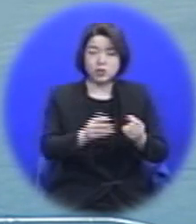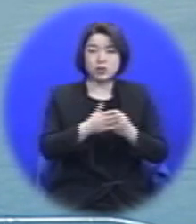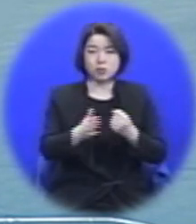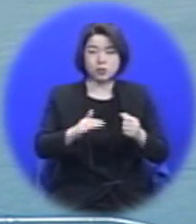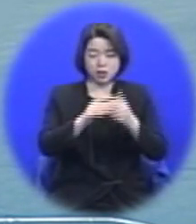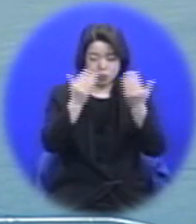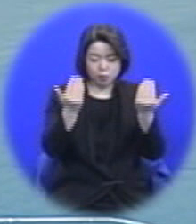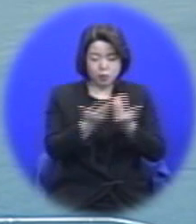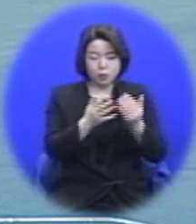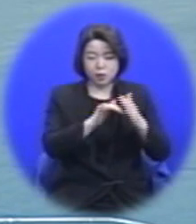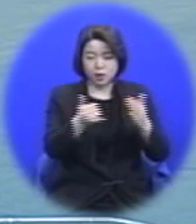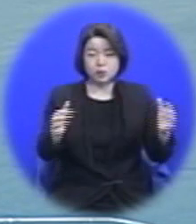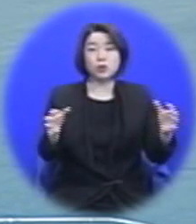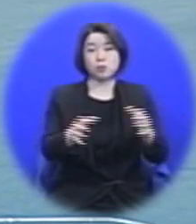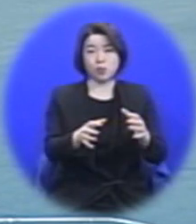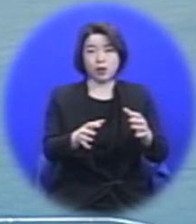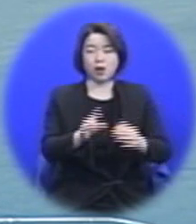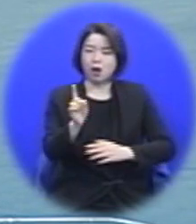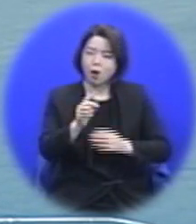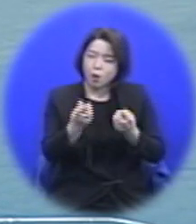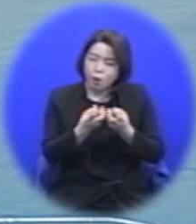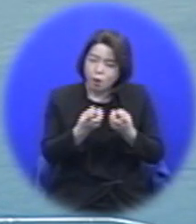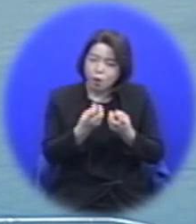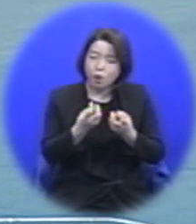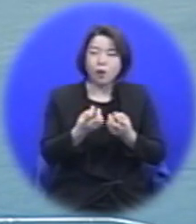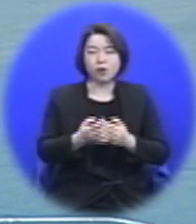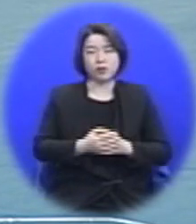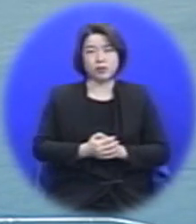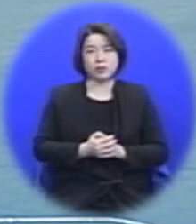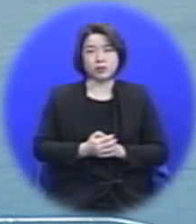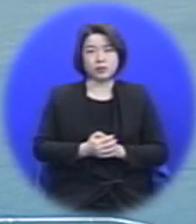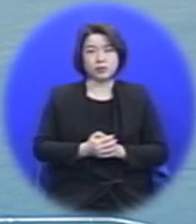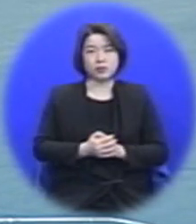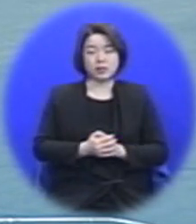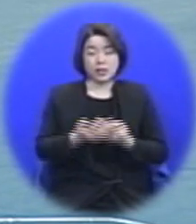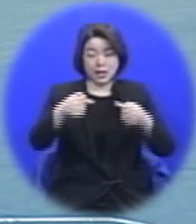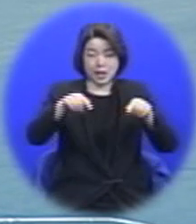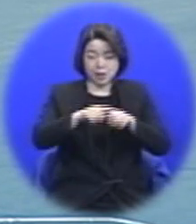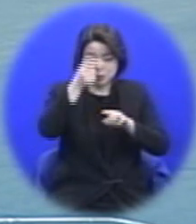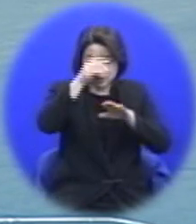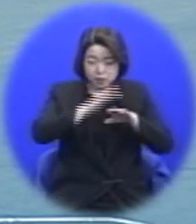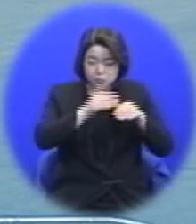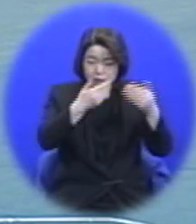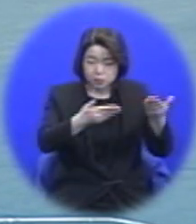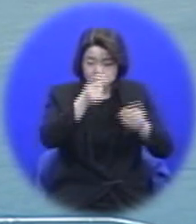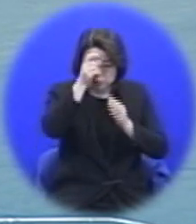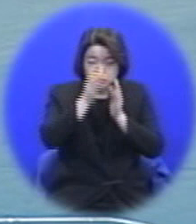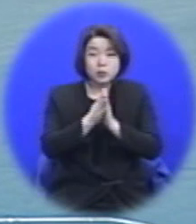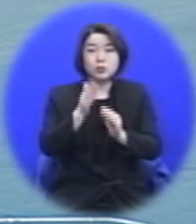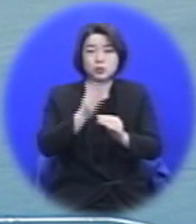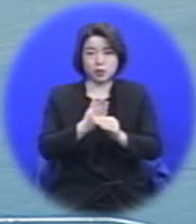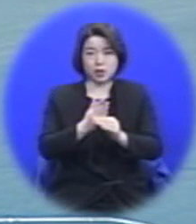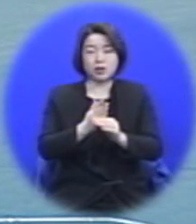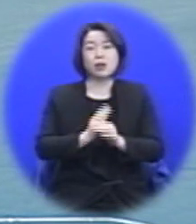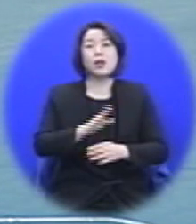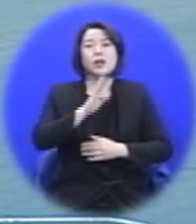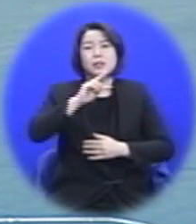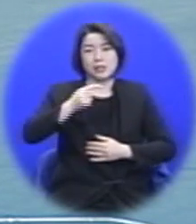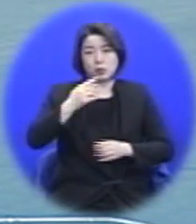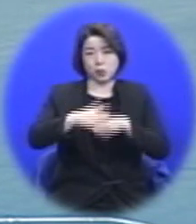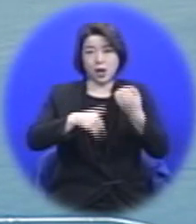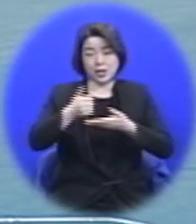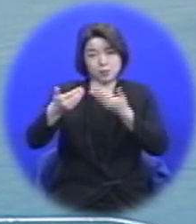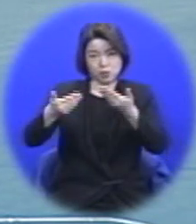가족들이 모였습니다. 어떻게 하면 좋겠나? 함께 예배하고 기도하는 중에 그래도 하나님이 주신